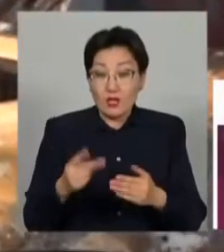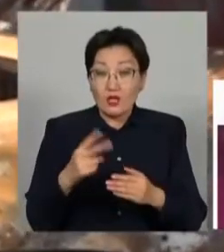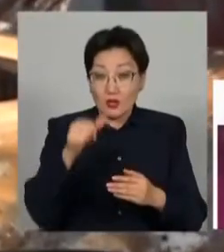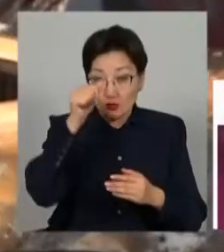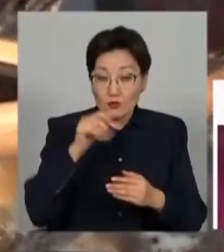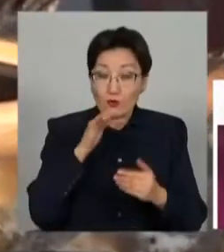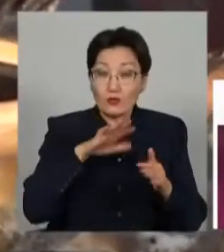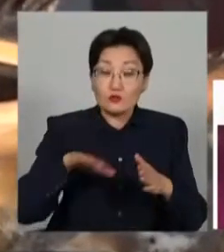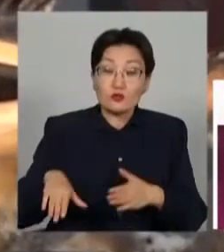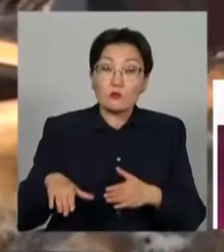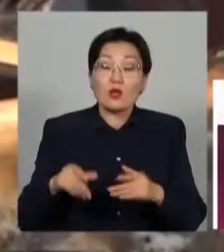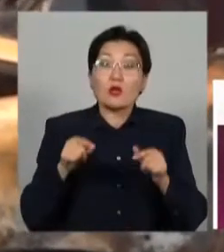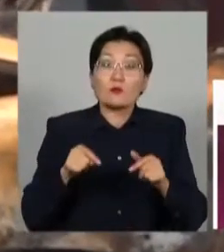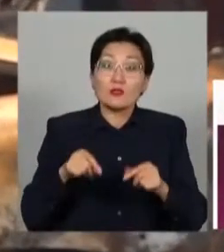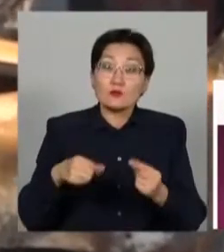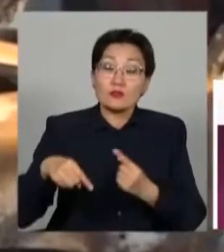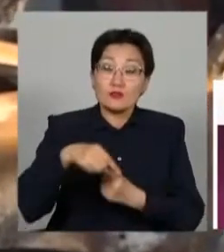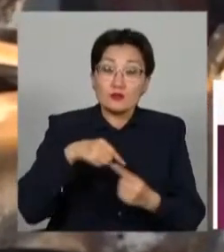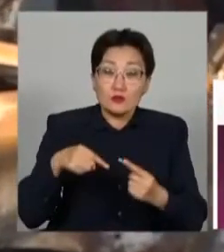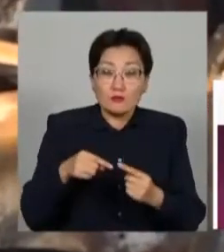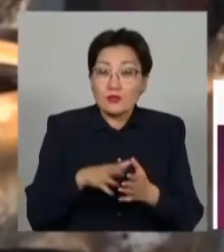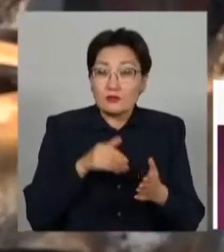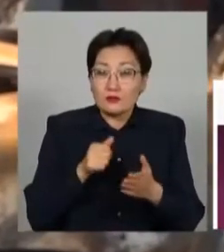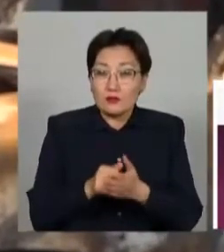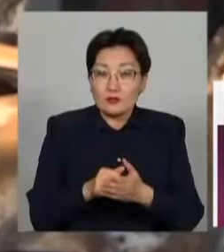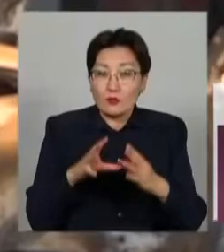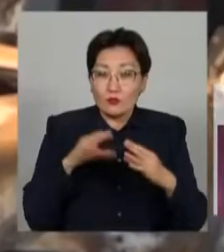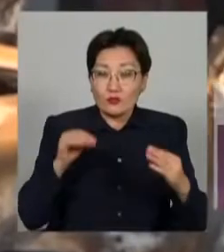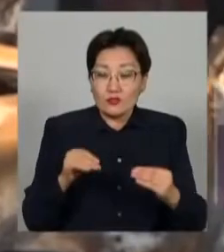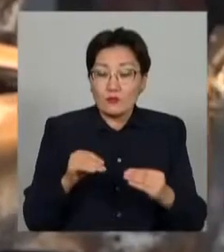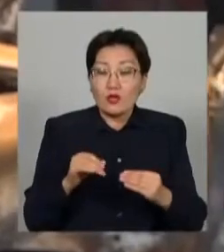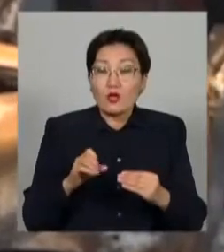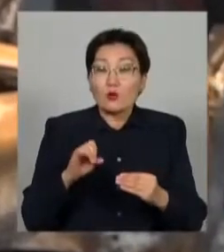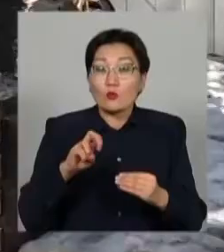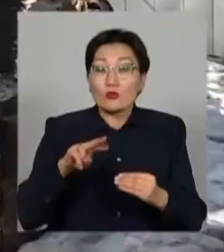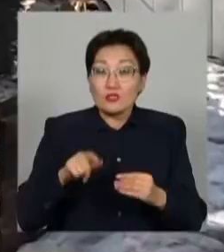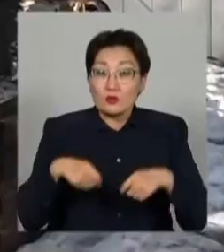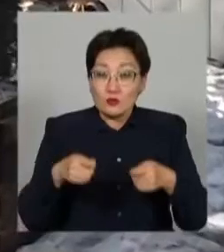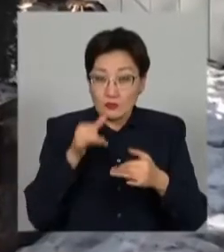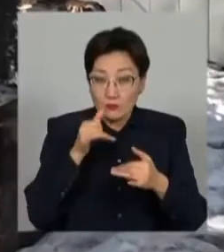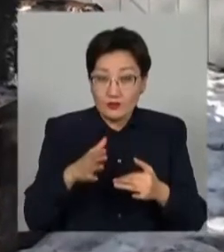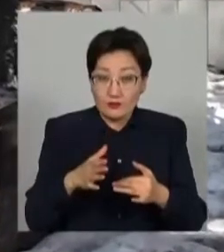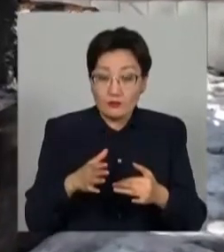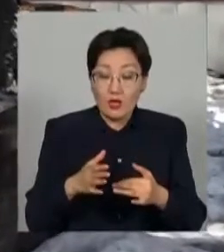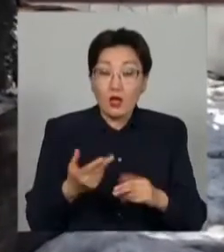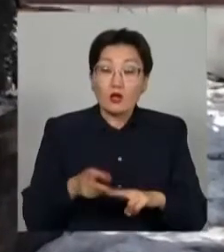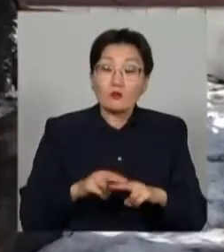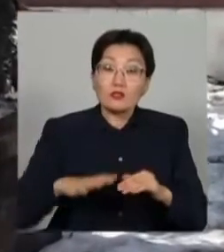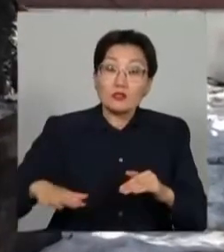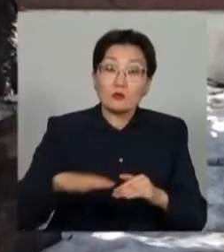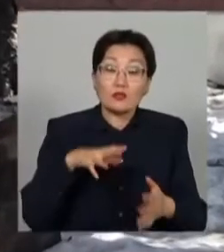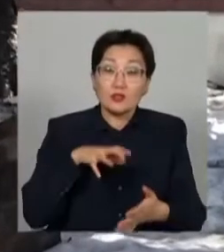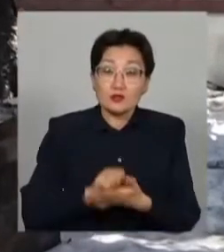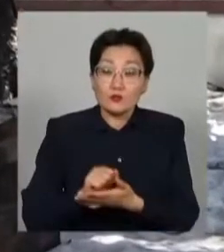жуық уақыт өтсе де мұндағы кәсіпкерлер көліктерді утилизацияға өткізе алмай отырмыз дейді. Белгілі болғандай, бұл жерді